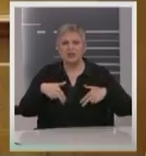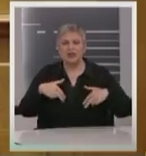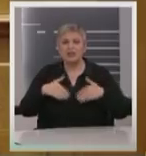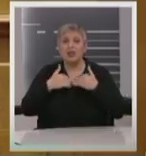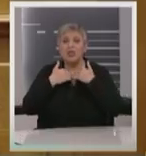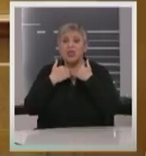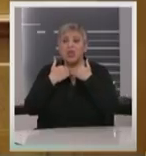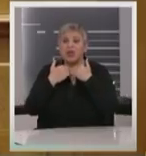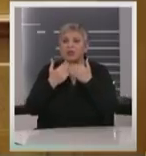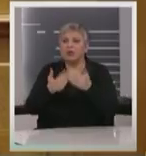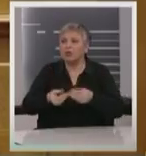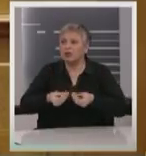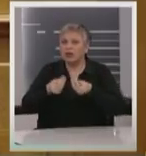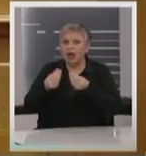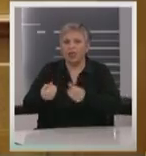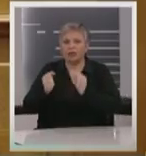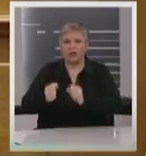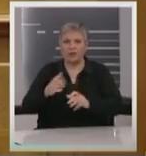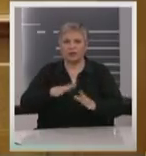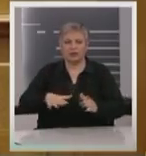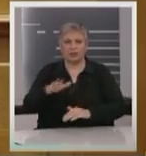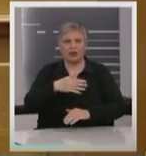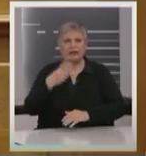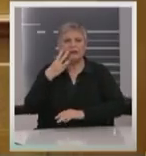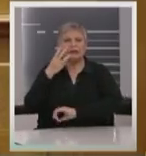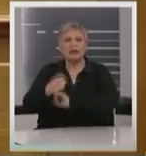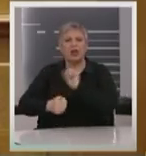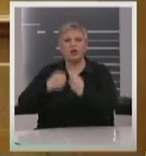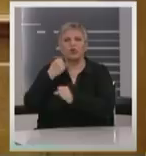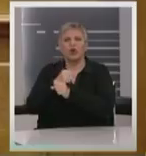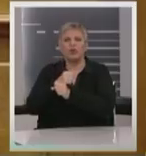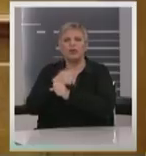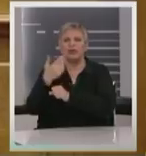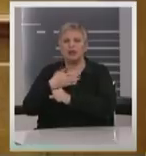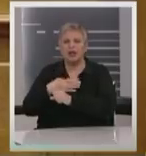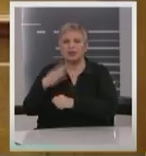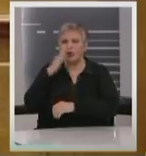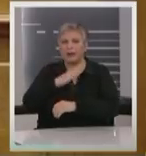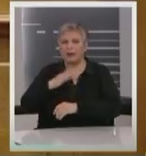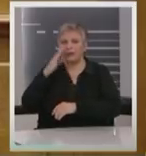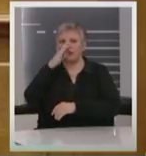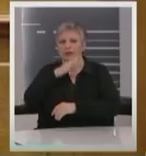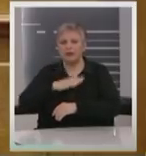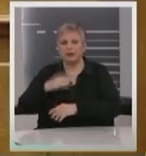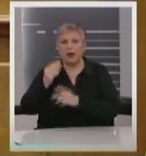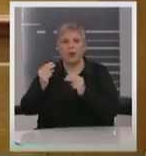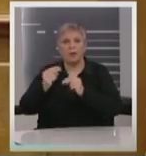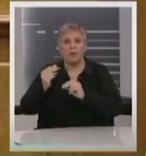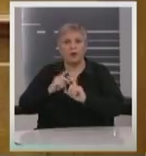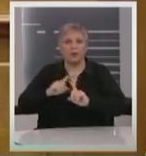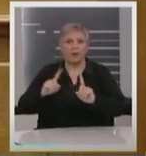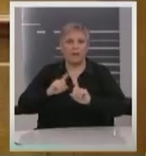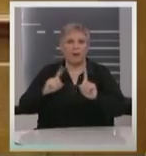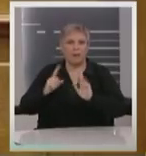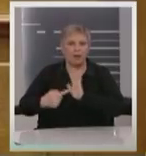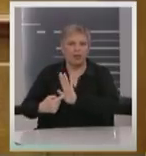στοιχειώδη. Και εδώ και 3 χρόνια κρύβεται το πραγματικό πρόβλημα. Ψεύεστε ακόμα και σήμερα συνειδητά, δεν